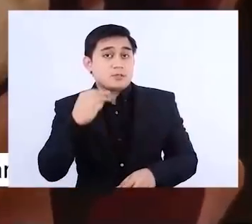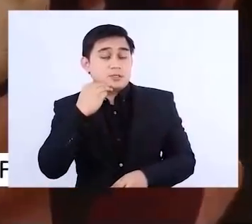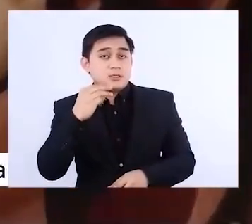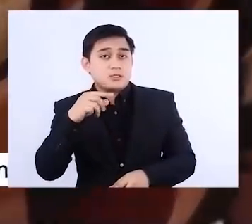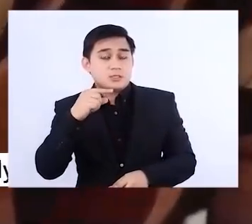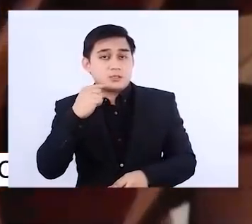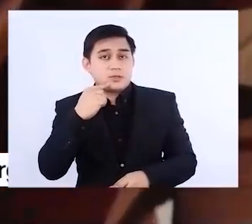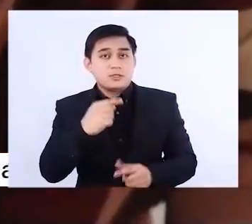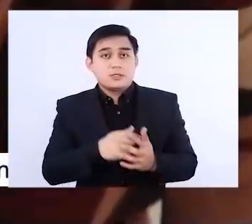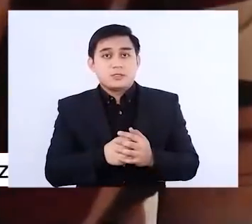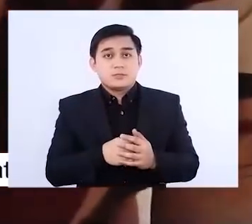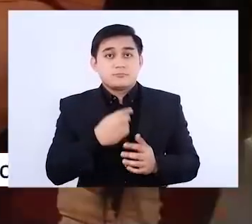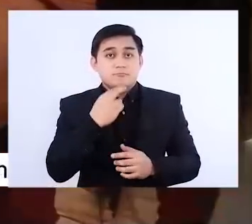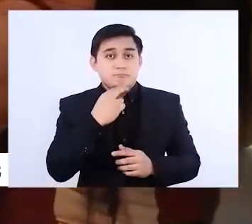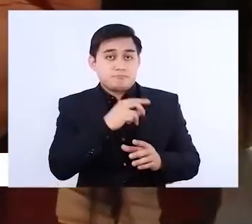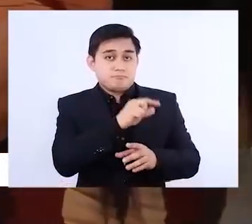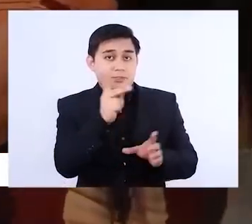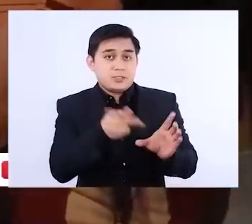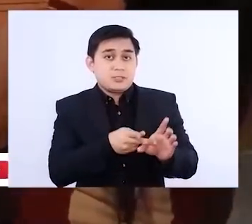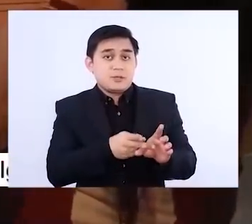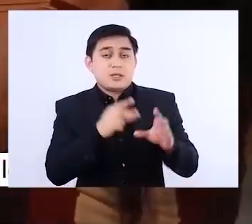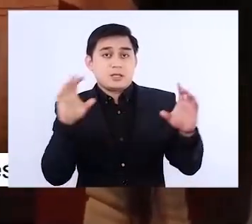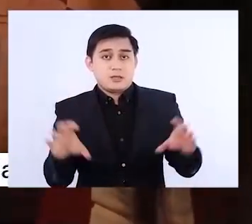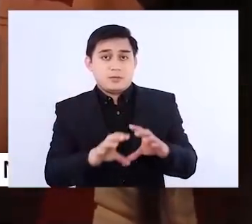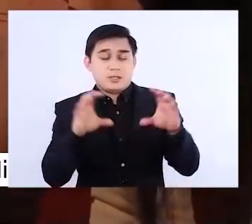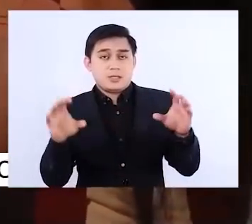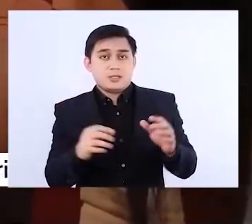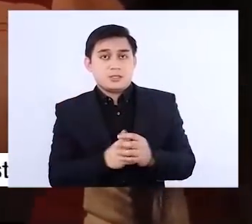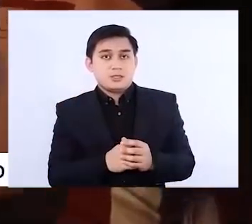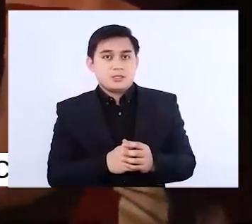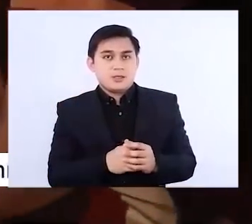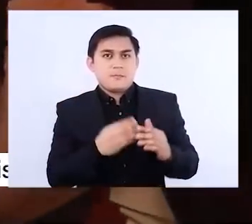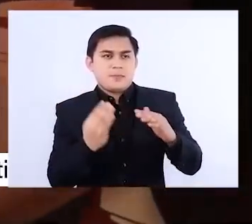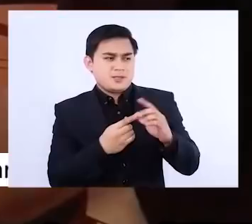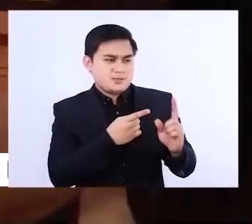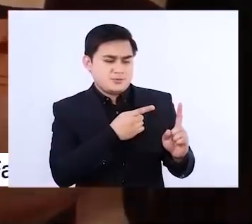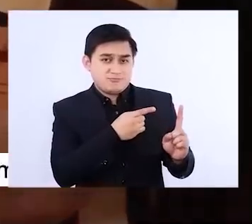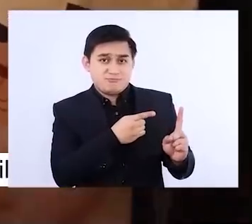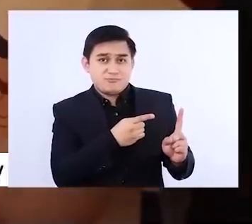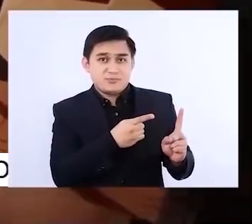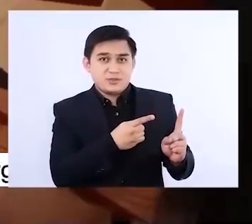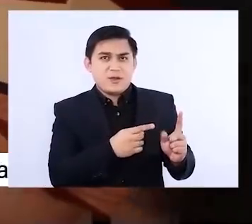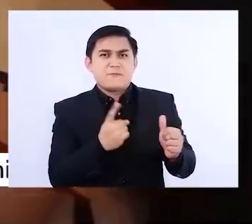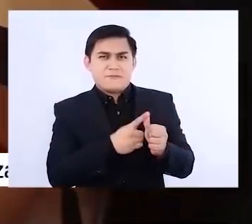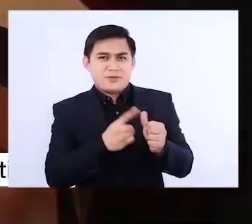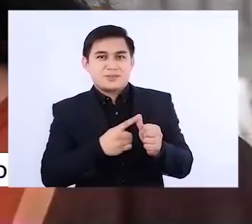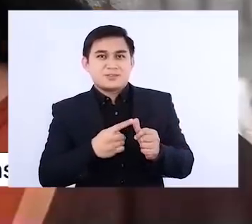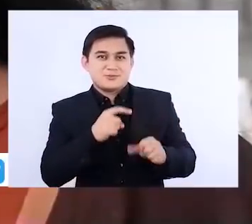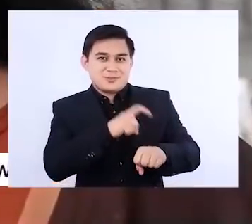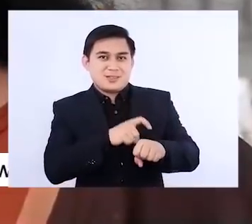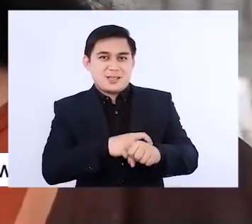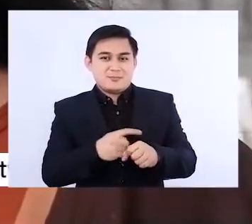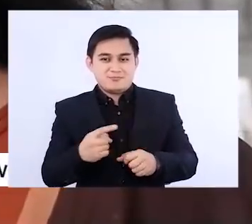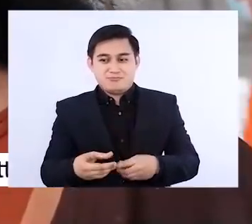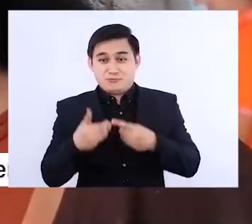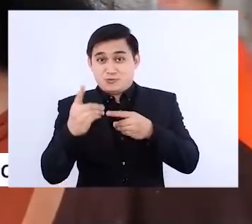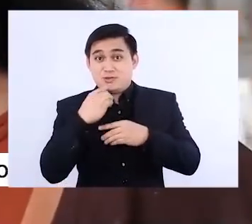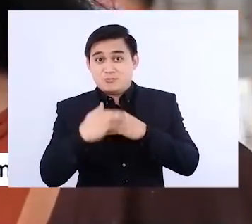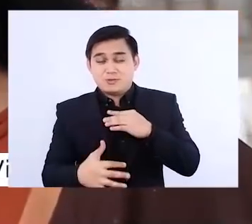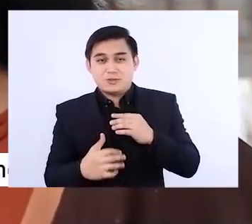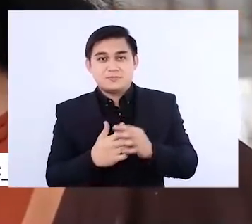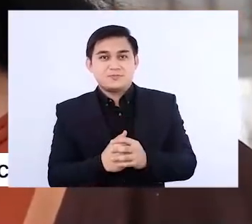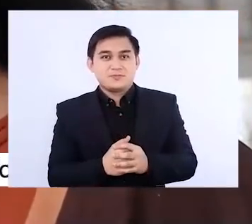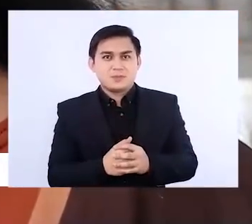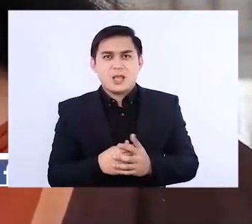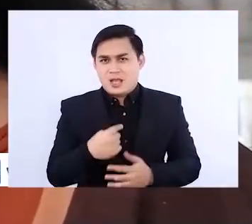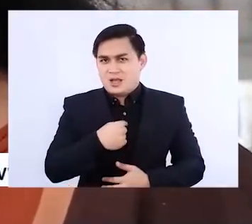sa aktibidad na ito. Ayon sa kanya, ito ang unang pagkakataon niya na makapag-donate ng dugo. Unang beses ko pa